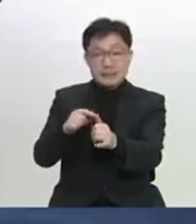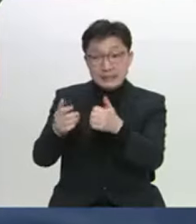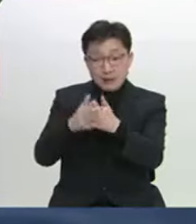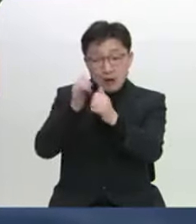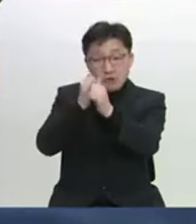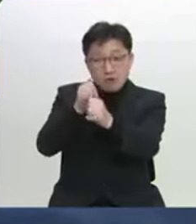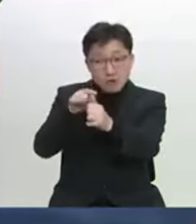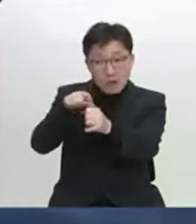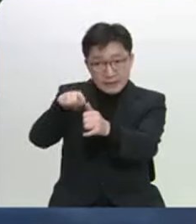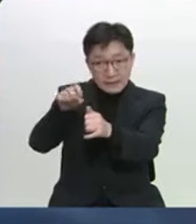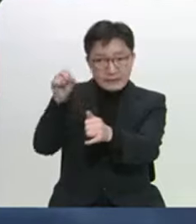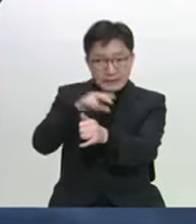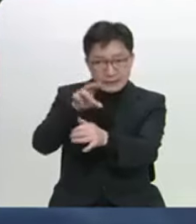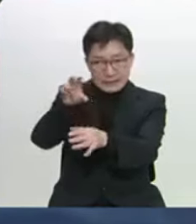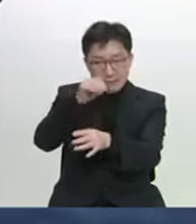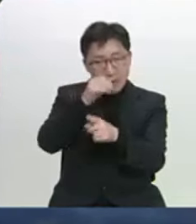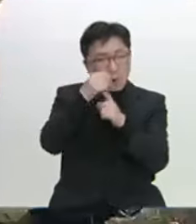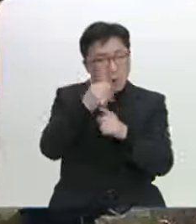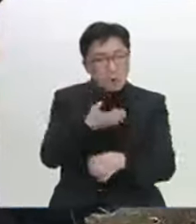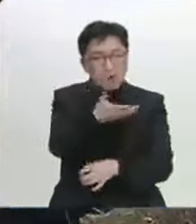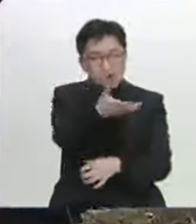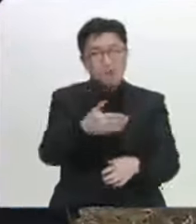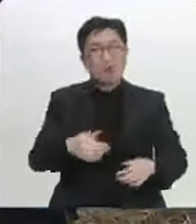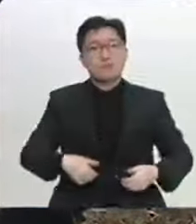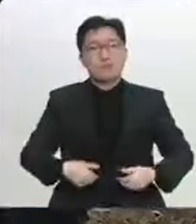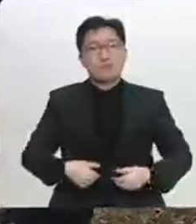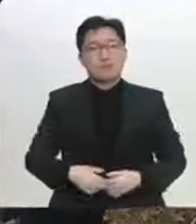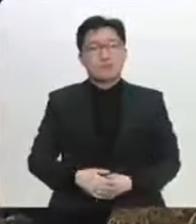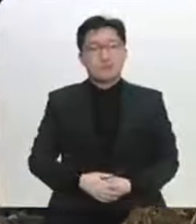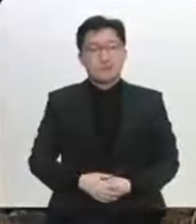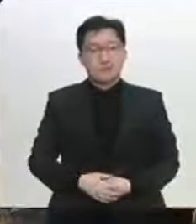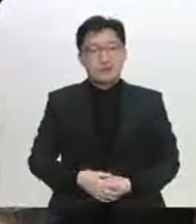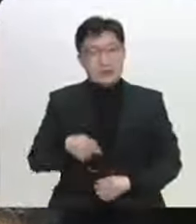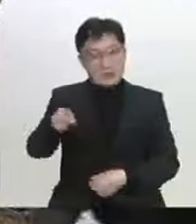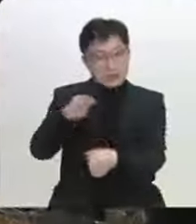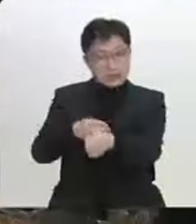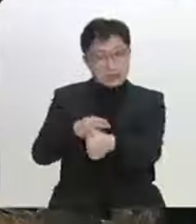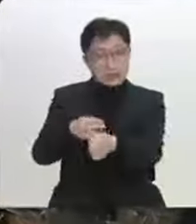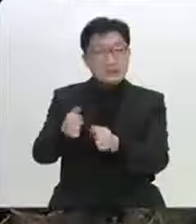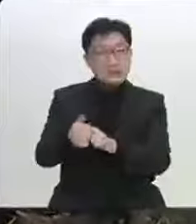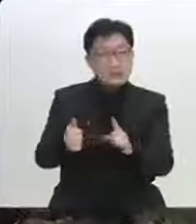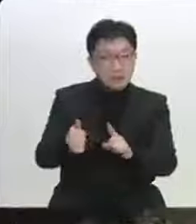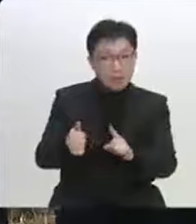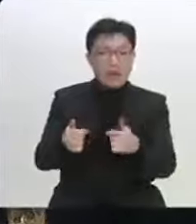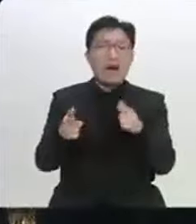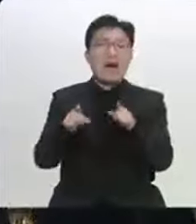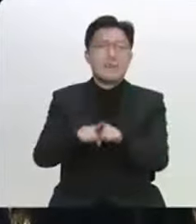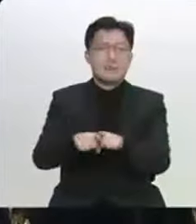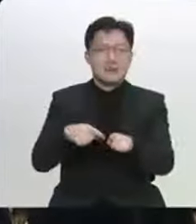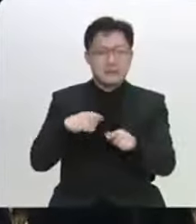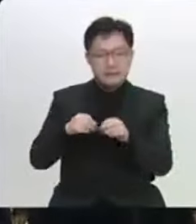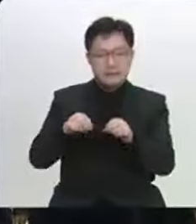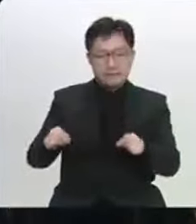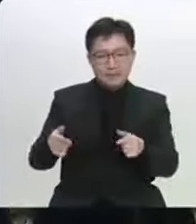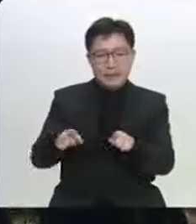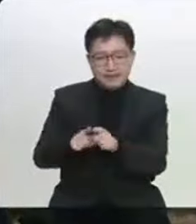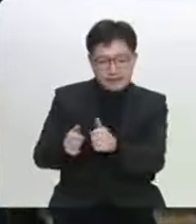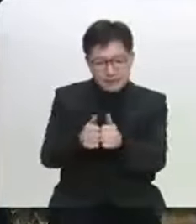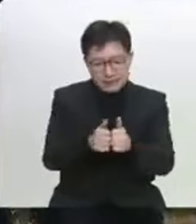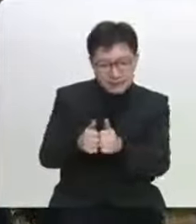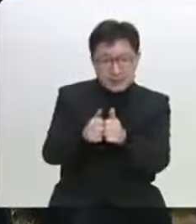재조명되고 존중받아야 합니다. 선생이 떠난 자리, 시대를 함께 견딘 동지들의 역사를